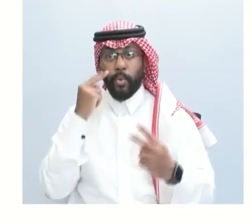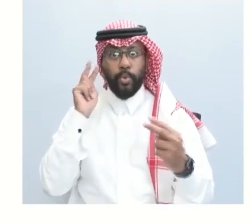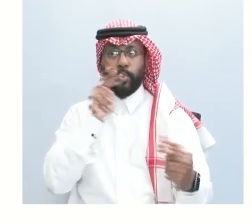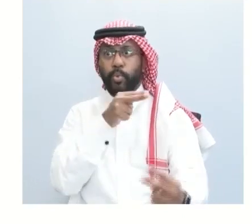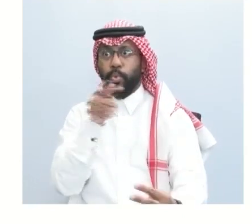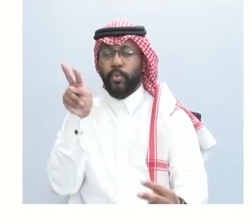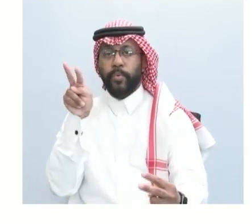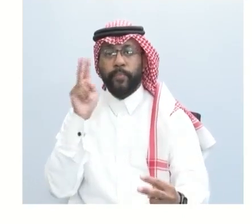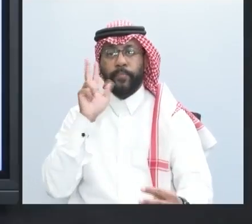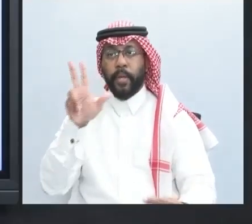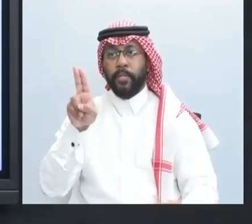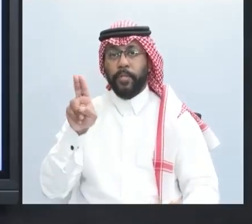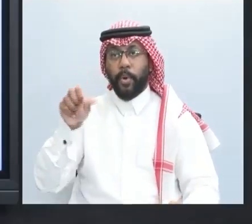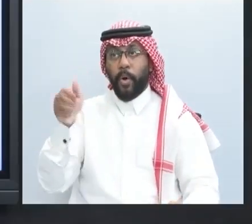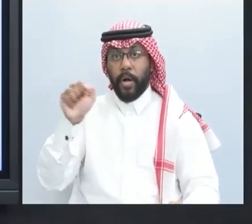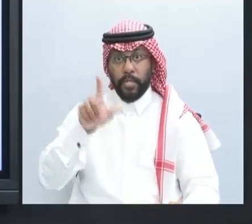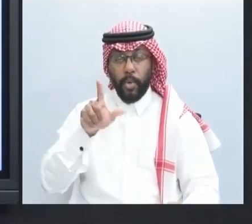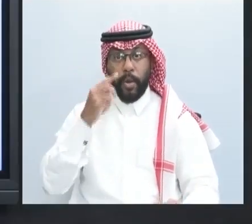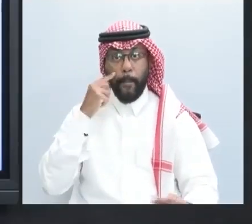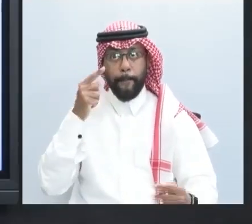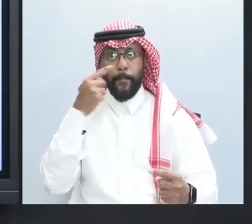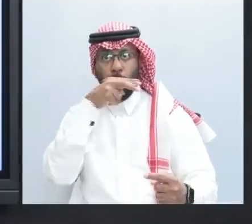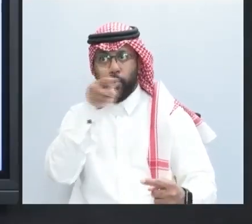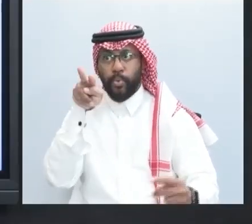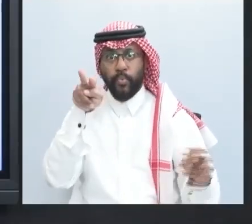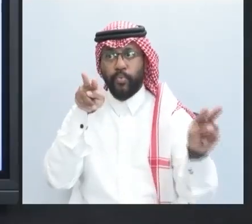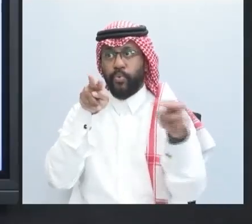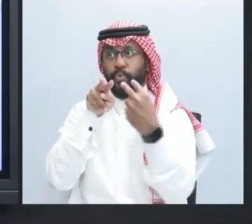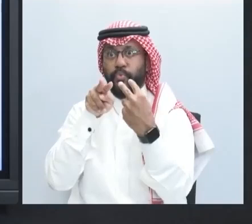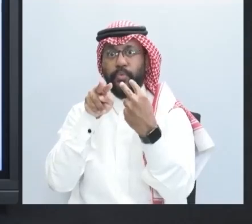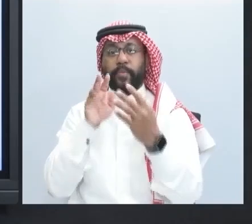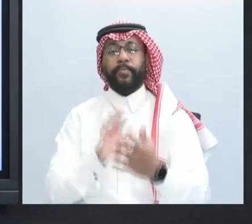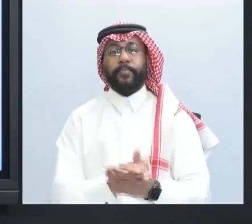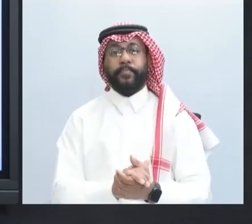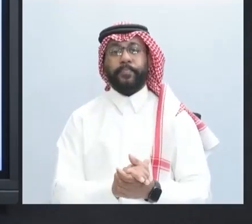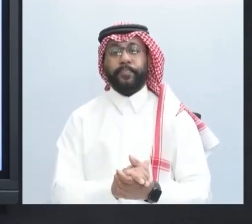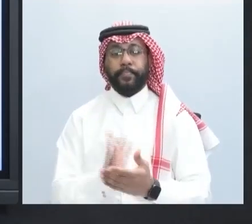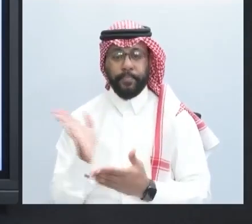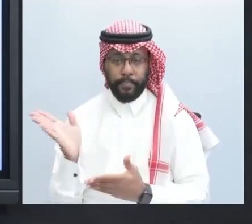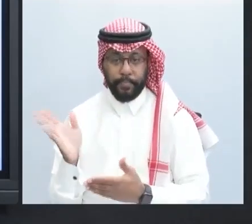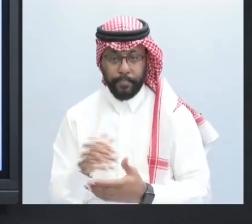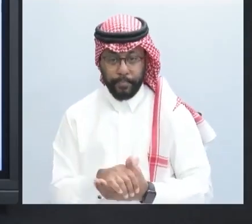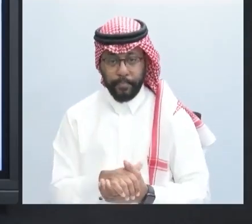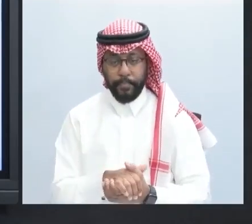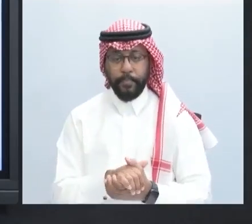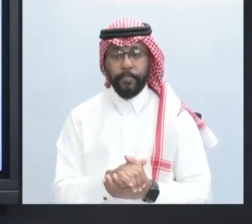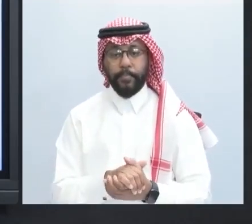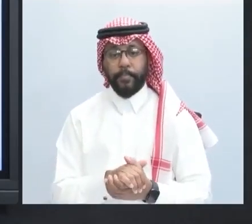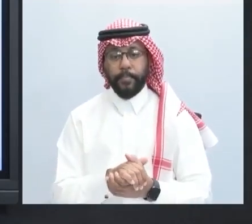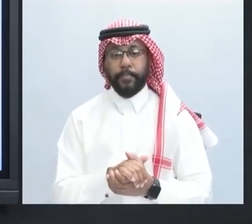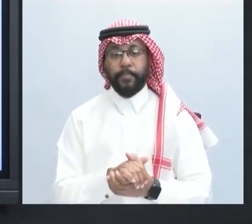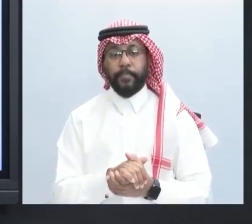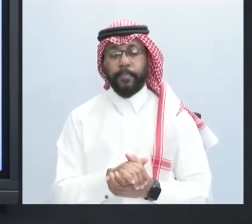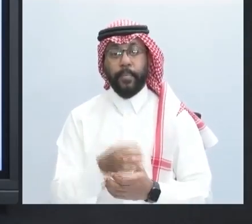الالقاء الجراه والطلاقه سلامه الوقفات والتنغيم ونقل العاطفه